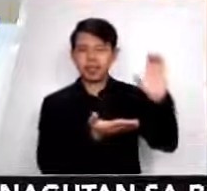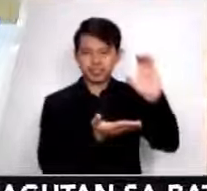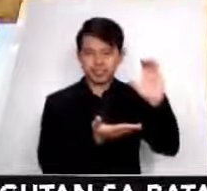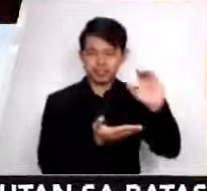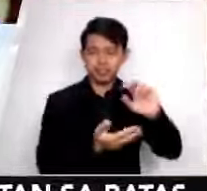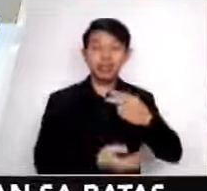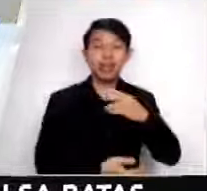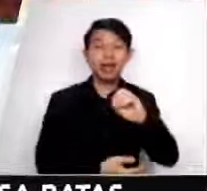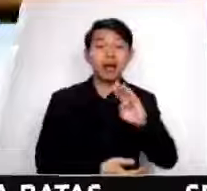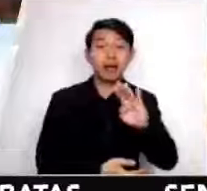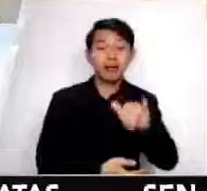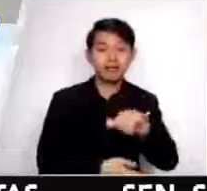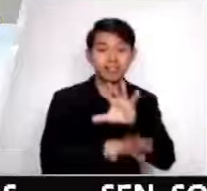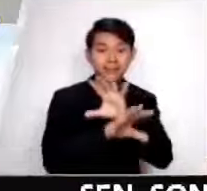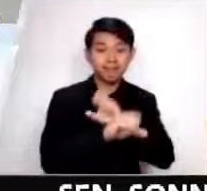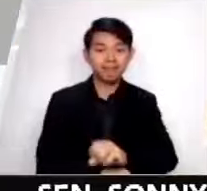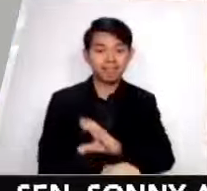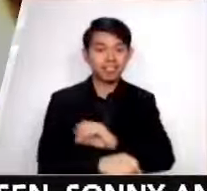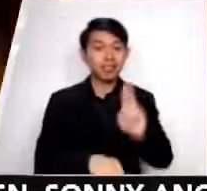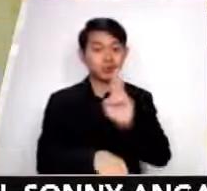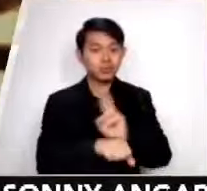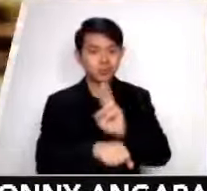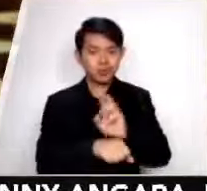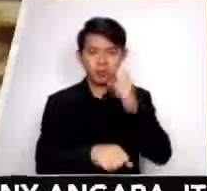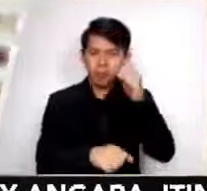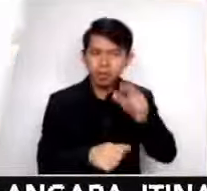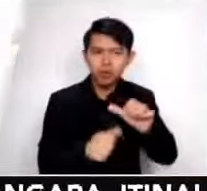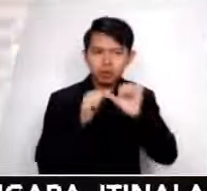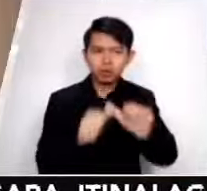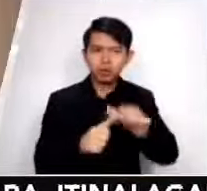ito para mapanatiling matalas ang isip.